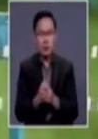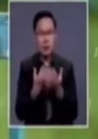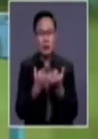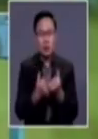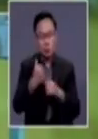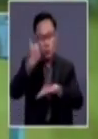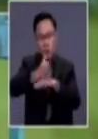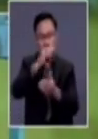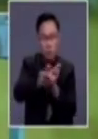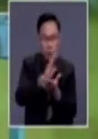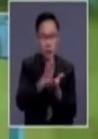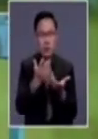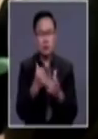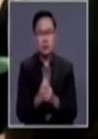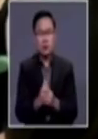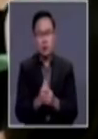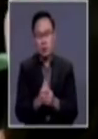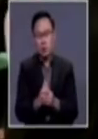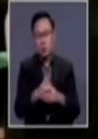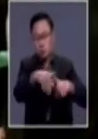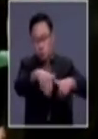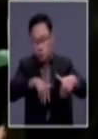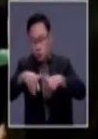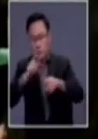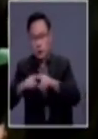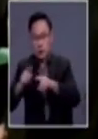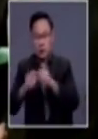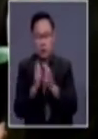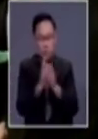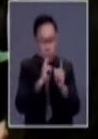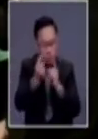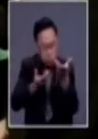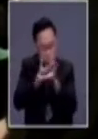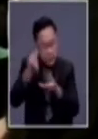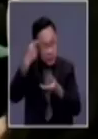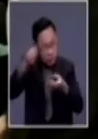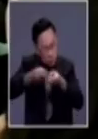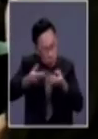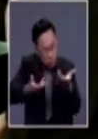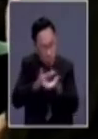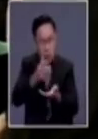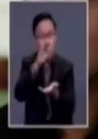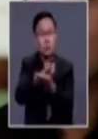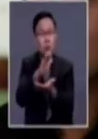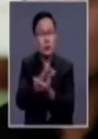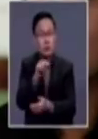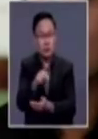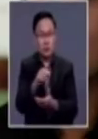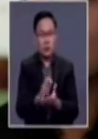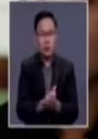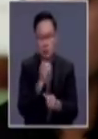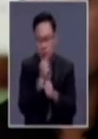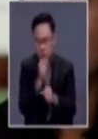ถานศึกษาผอ.แล้วก็ชุมชนนะคะก็จะเข้ามาช่วยกันคิดช่วยกันแก้ปัญหาโรงเรียนโดยที่เราจะ